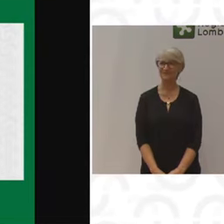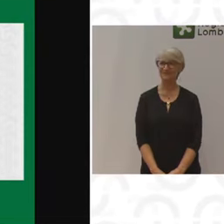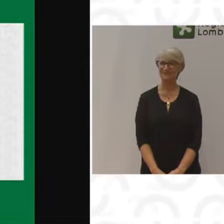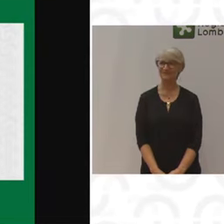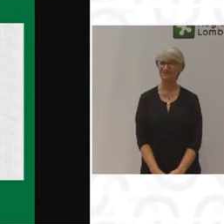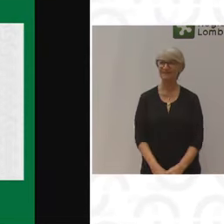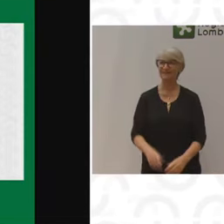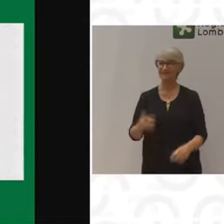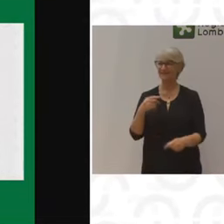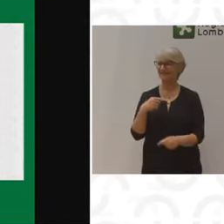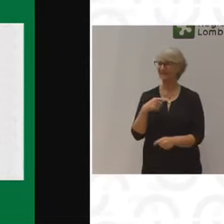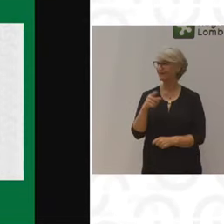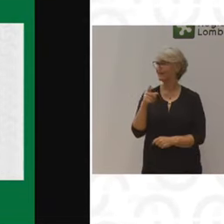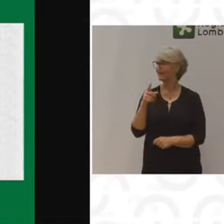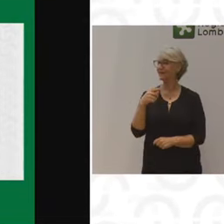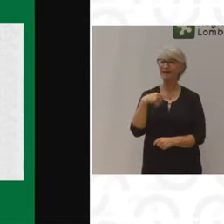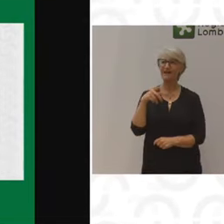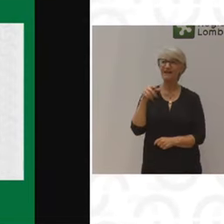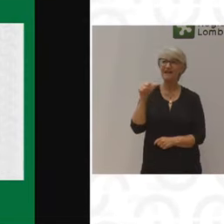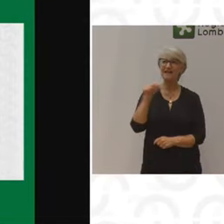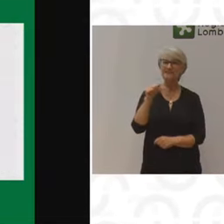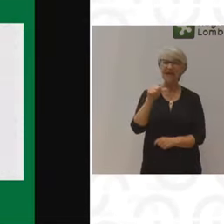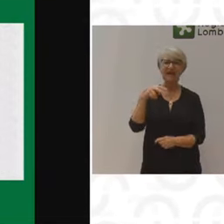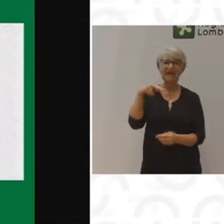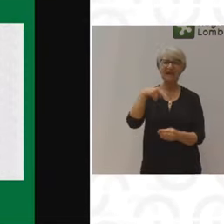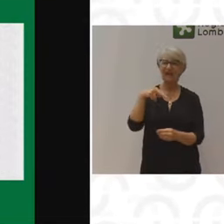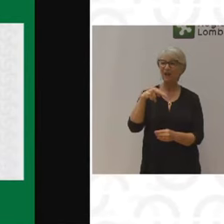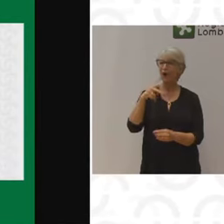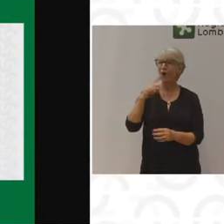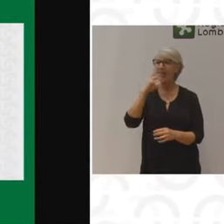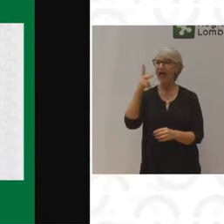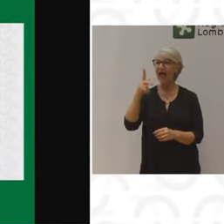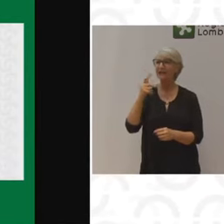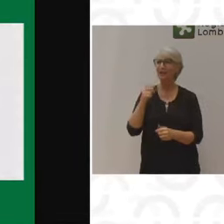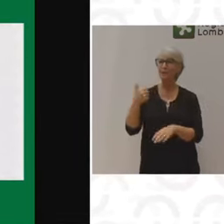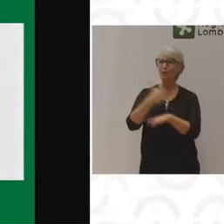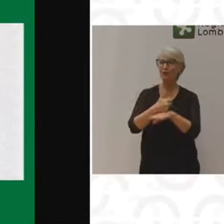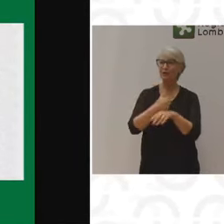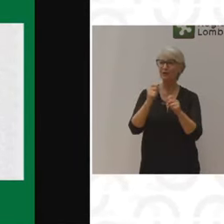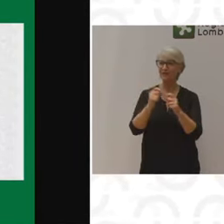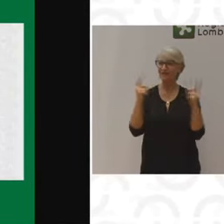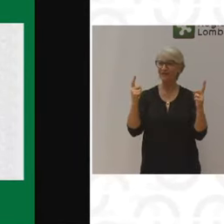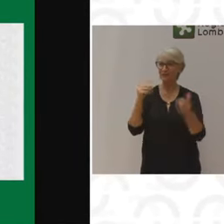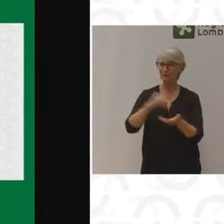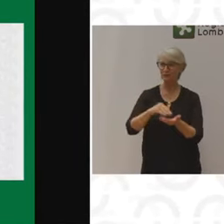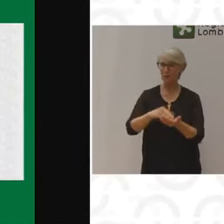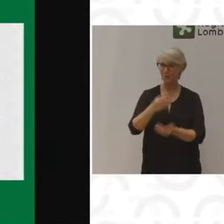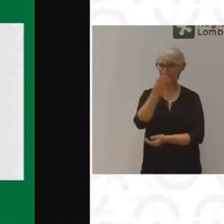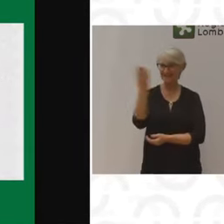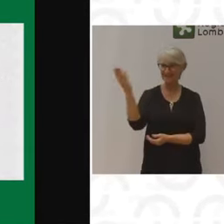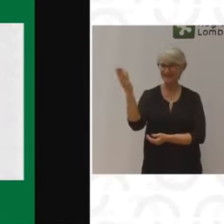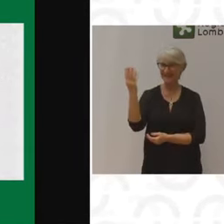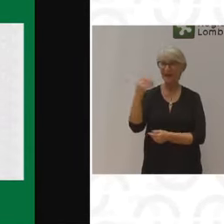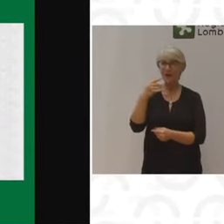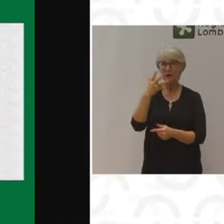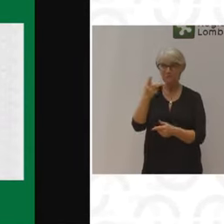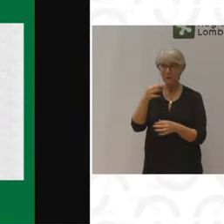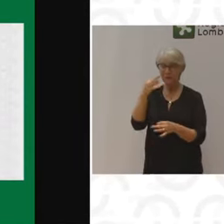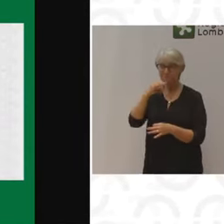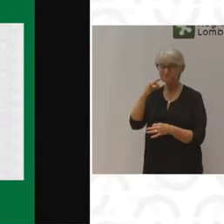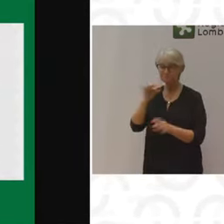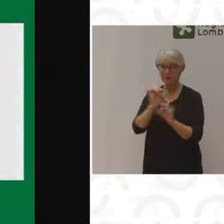Tra l'altro ci sono in sala Nicole, il papà e altri protagonisti, Nicole, di questo video. Poi magari se volete fare un commento libero alla